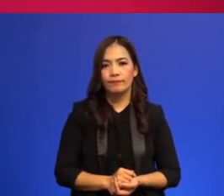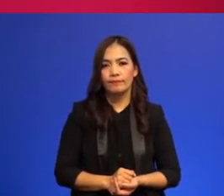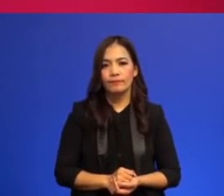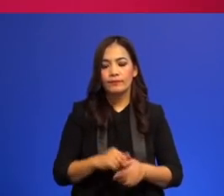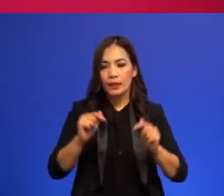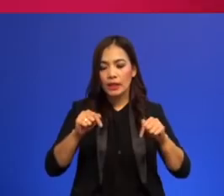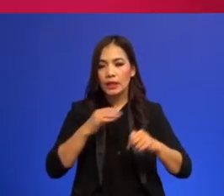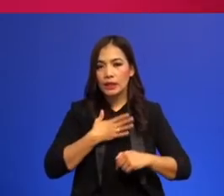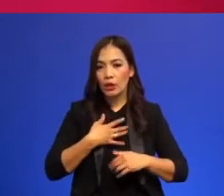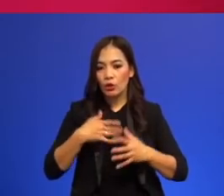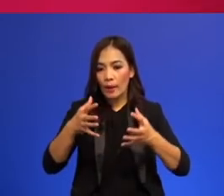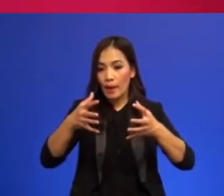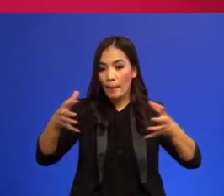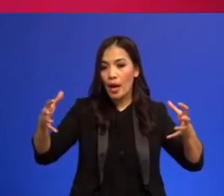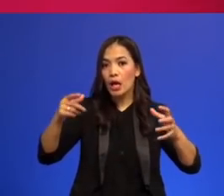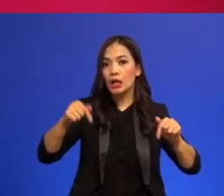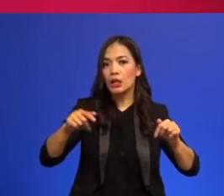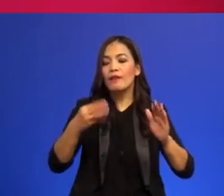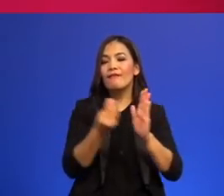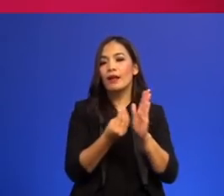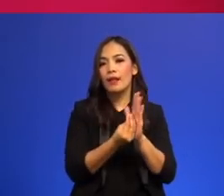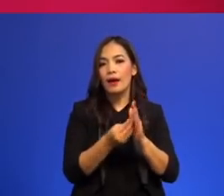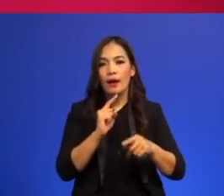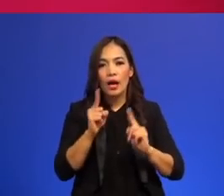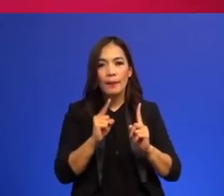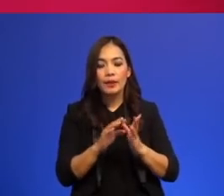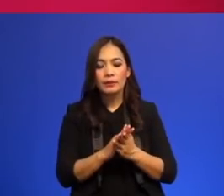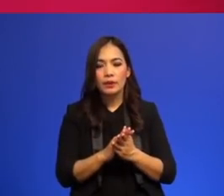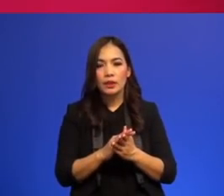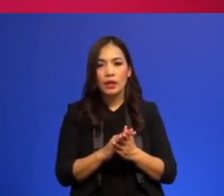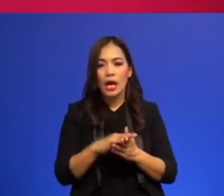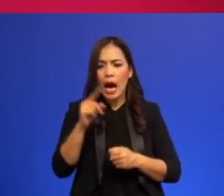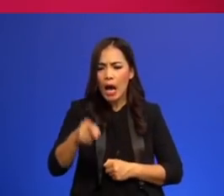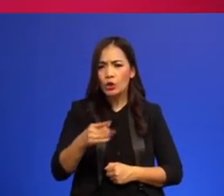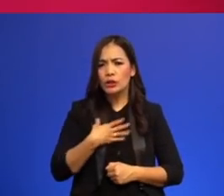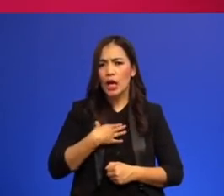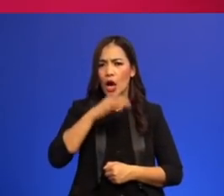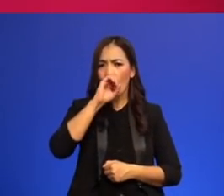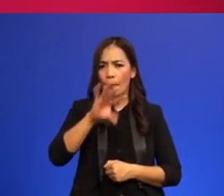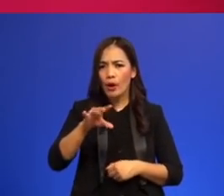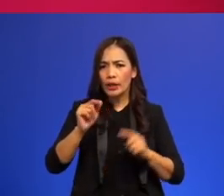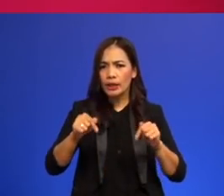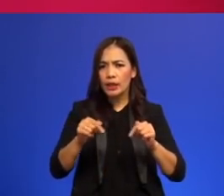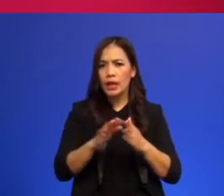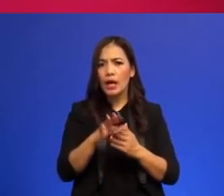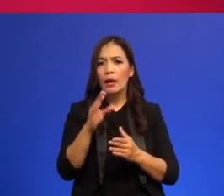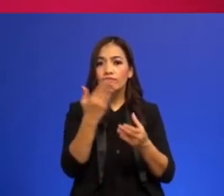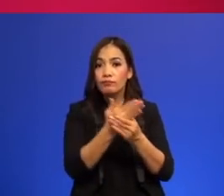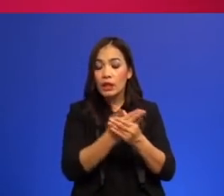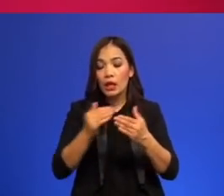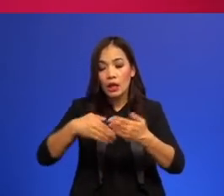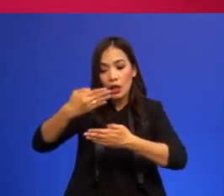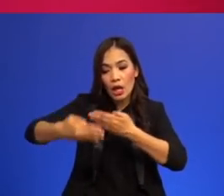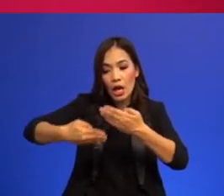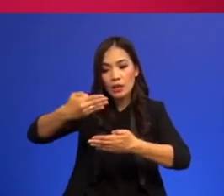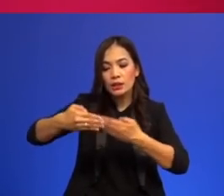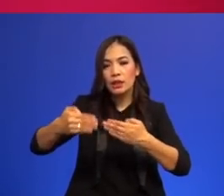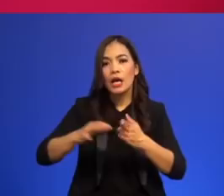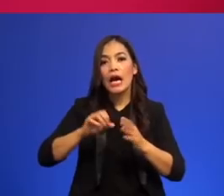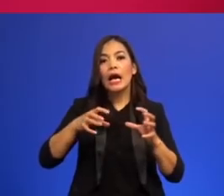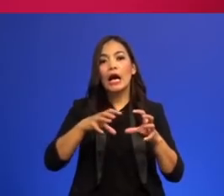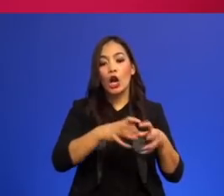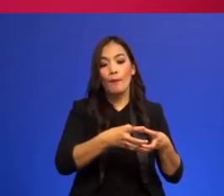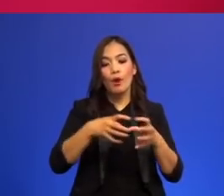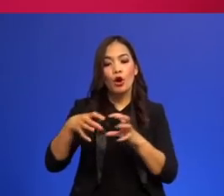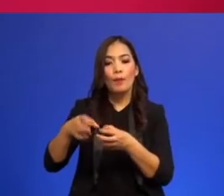Ini saya sudah melebar ini, tapi ini fakta karena tidak bisa saya sebutkan sandwich generation atau kelompok